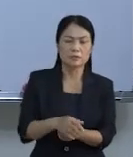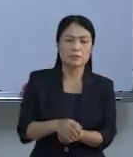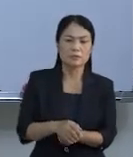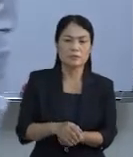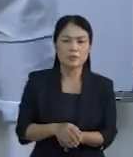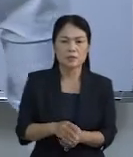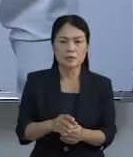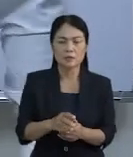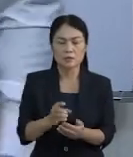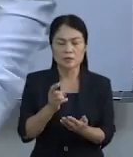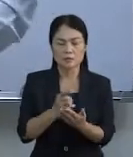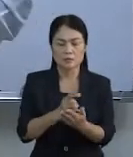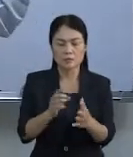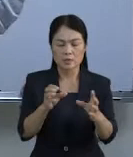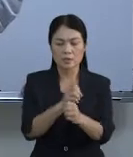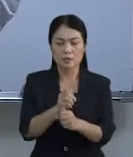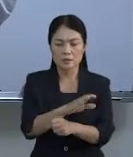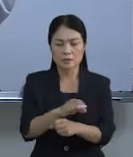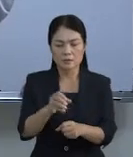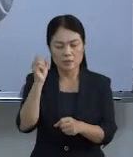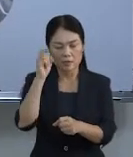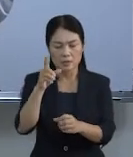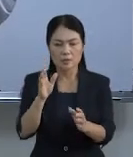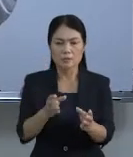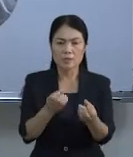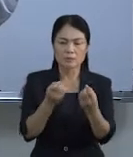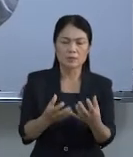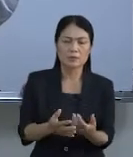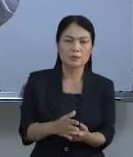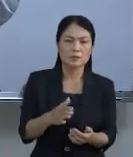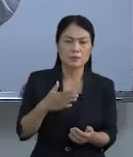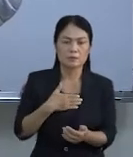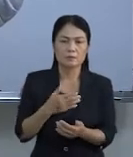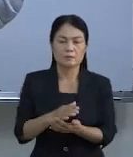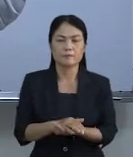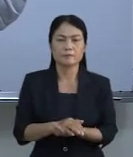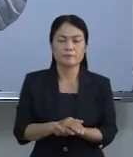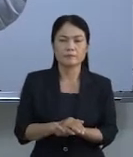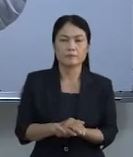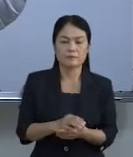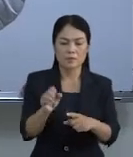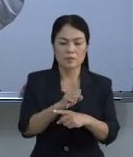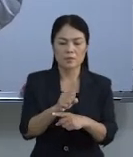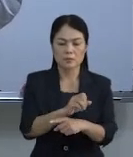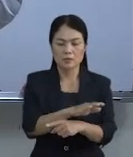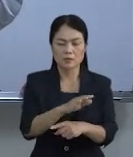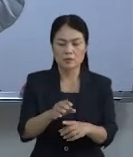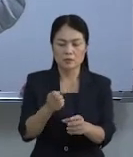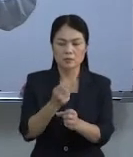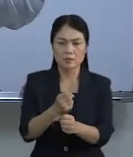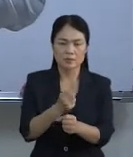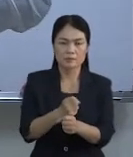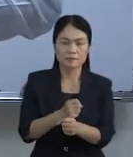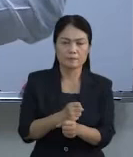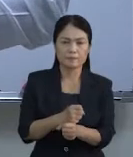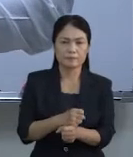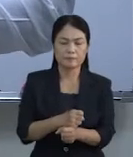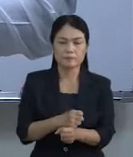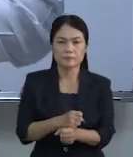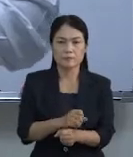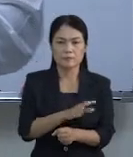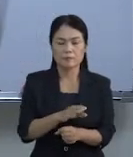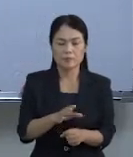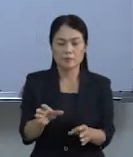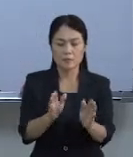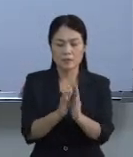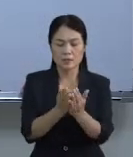cao vì điện chọc hai nướng con vô đằng bàn phần án dẫn là cụ đứng đã lùng hạt ở con thứ nè con nè dẫn con vô